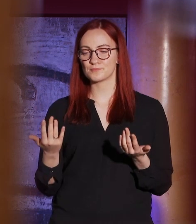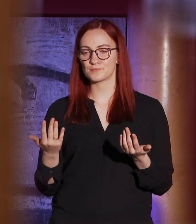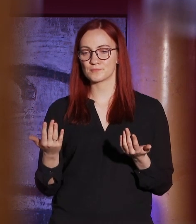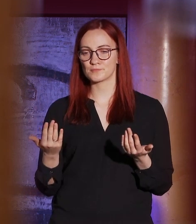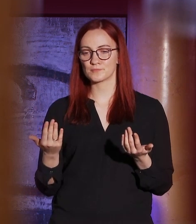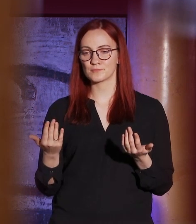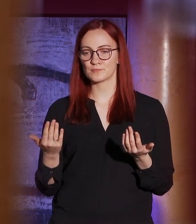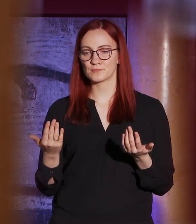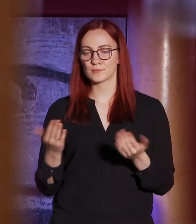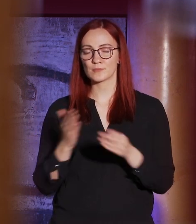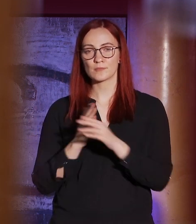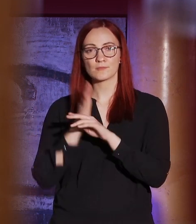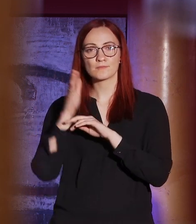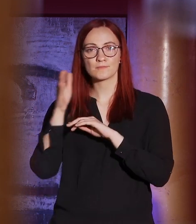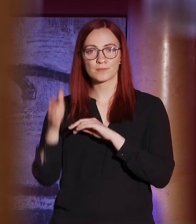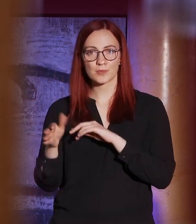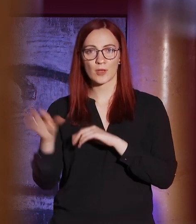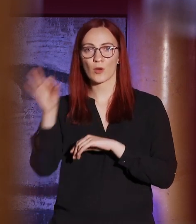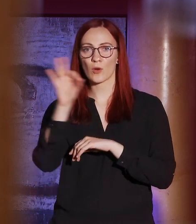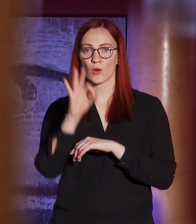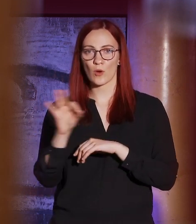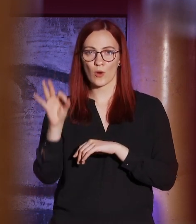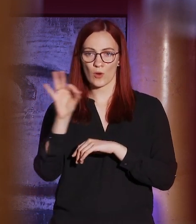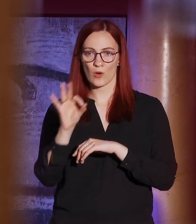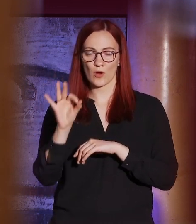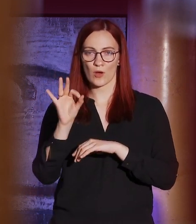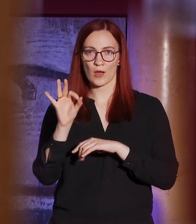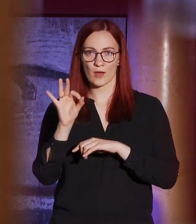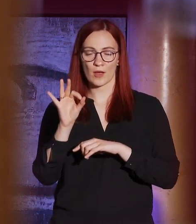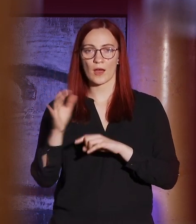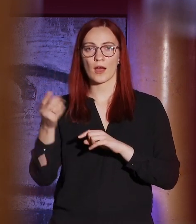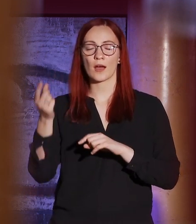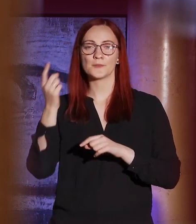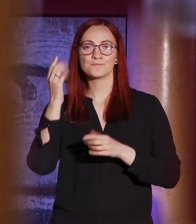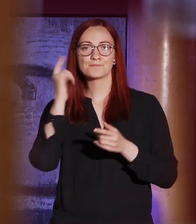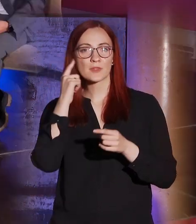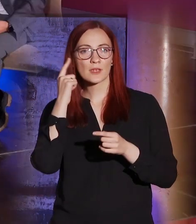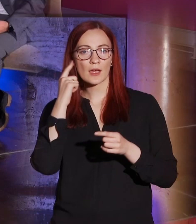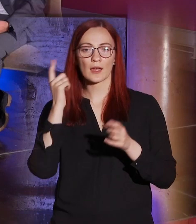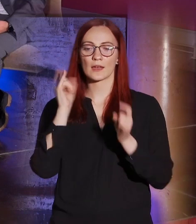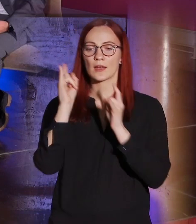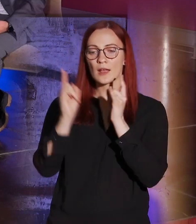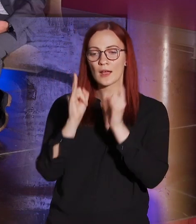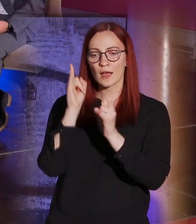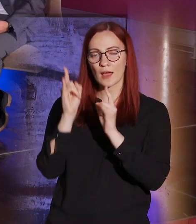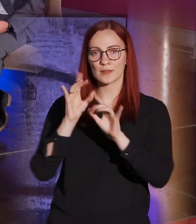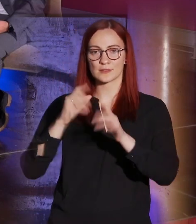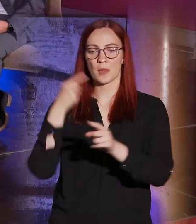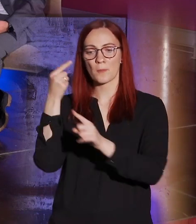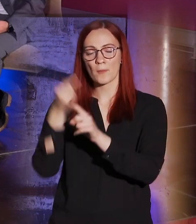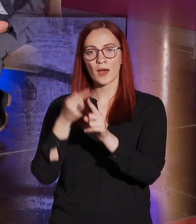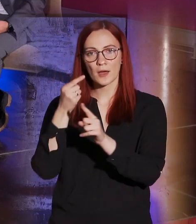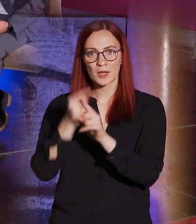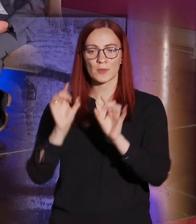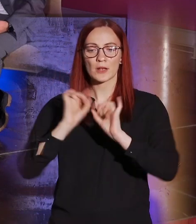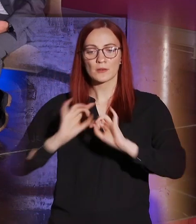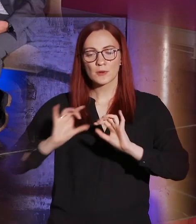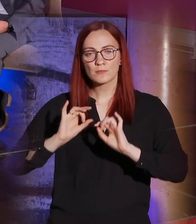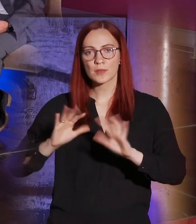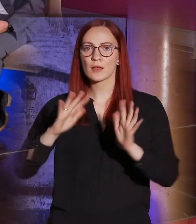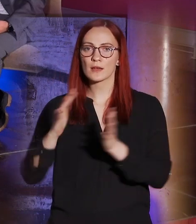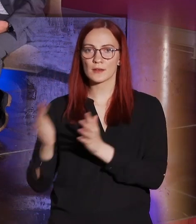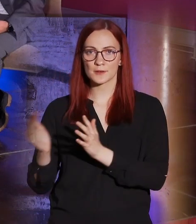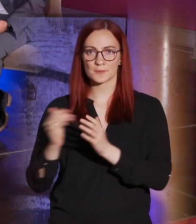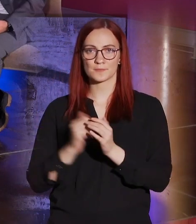dėl savo audio gidų papildymo garsinių vaizdavimų. Ir šita